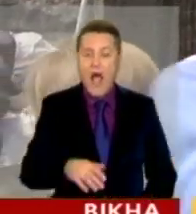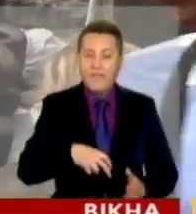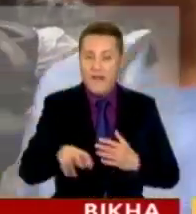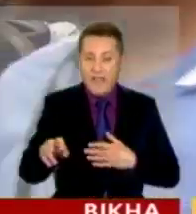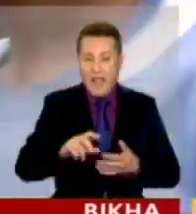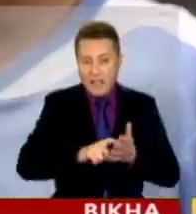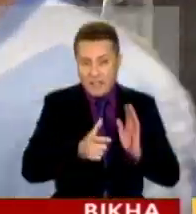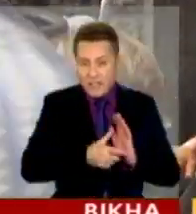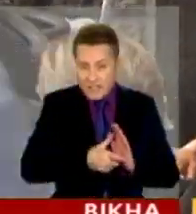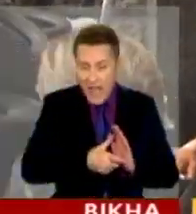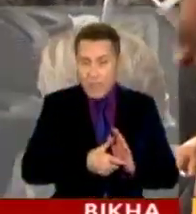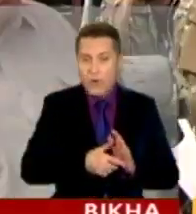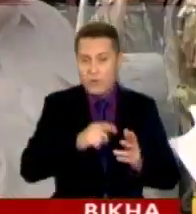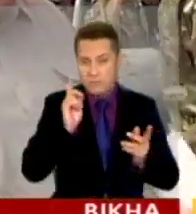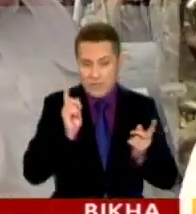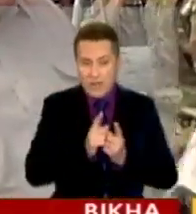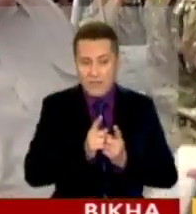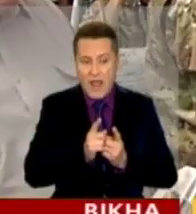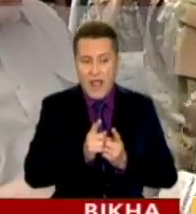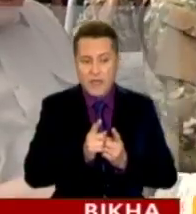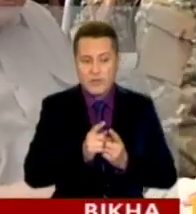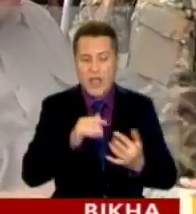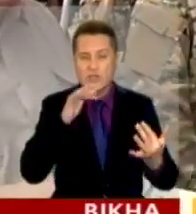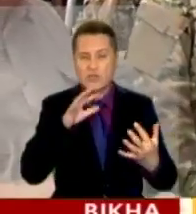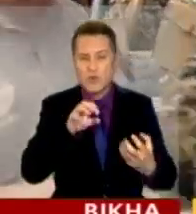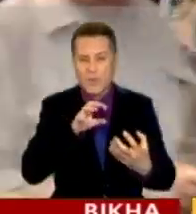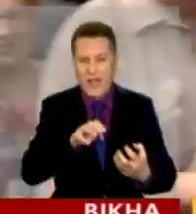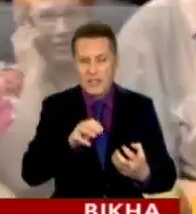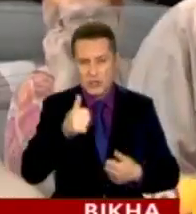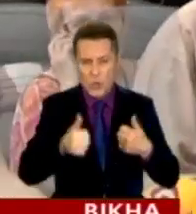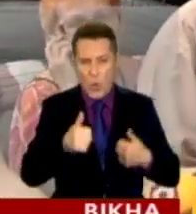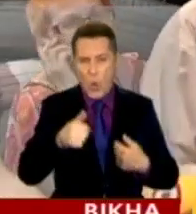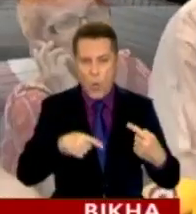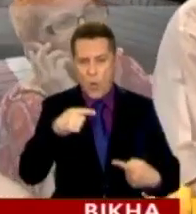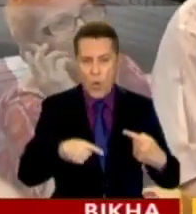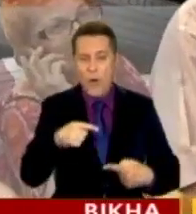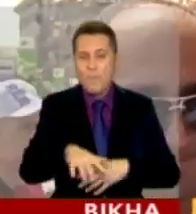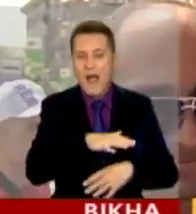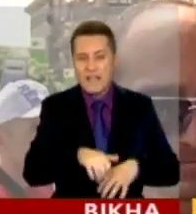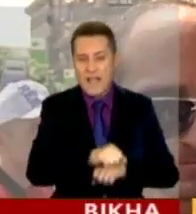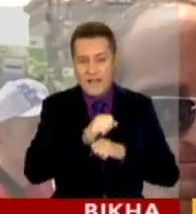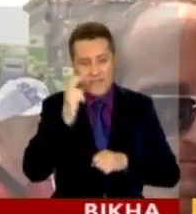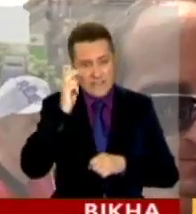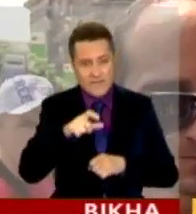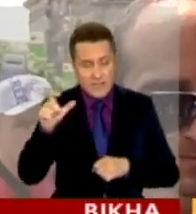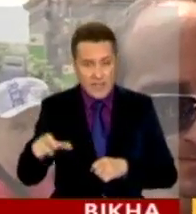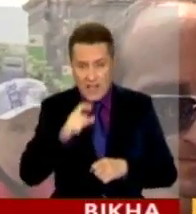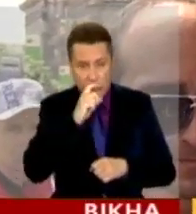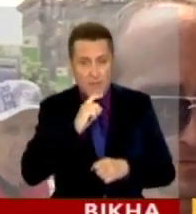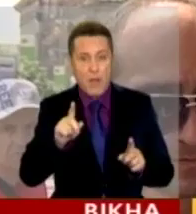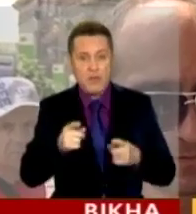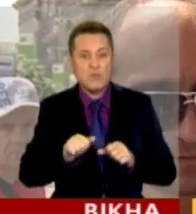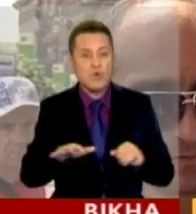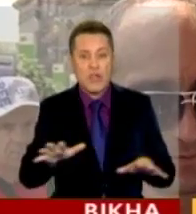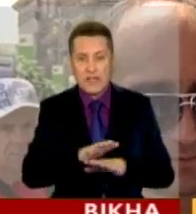маріупольці натрапляють на суперечку майданівців із киянами. Ця жінка не збагне, чому Майдан досі не розходиться. Учасник акції пояснює, а